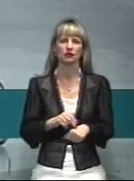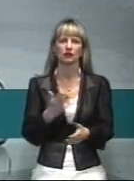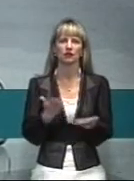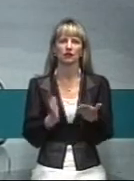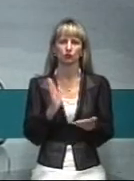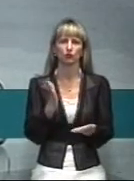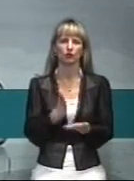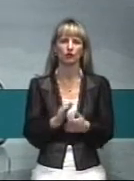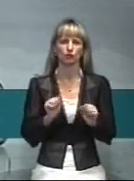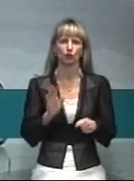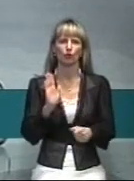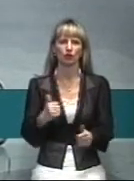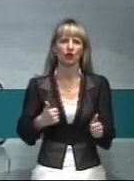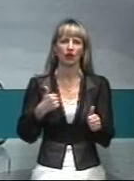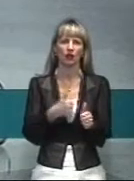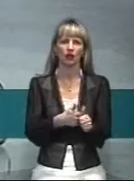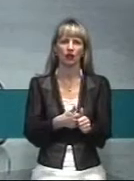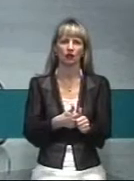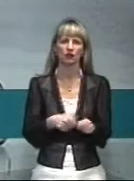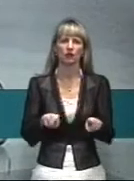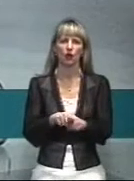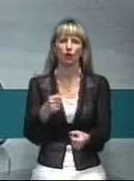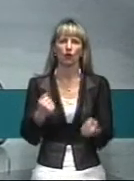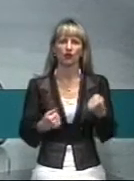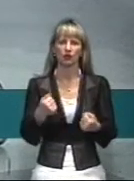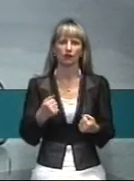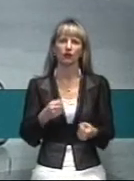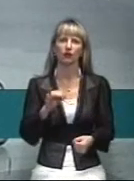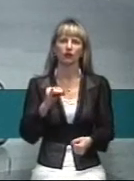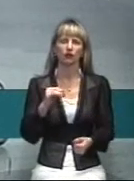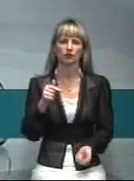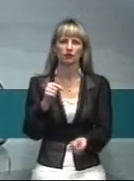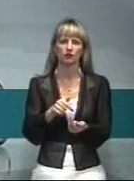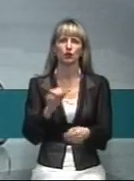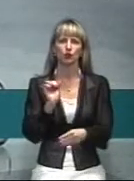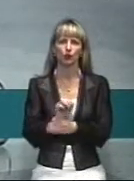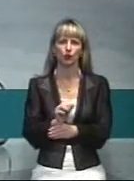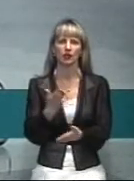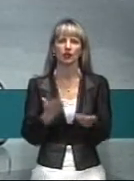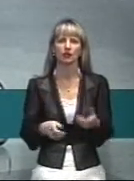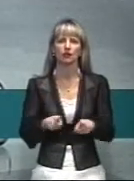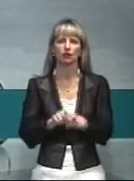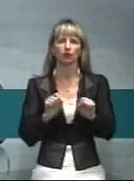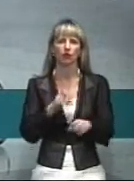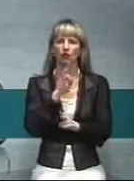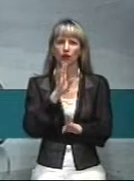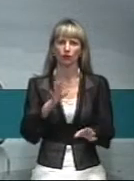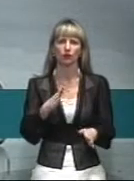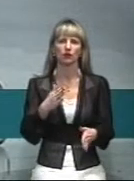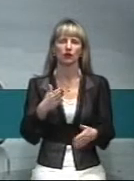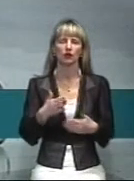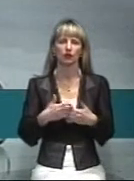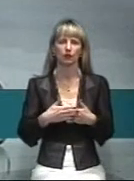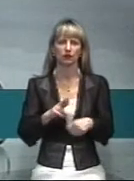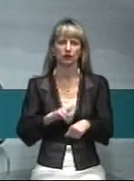змогу, він буде переслідувати таку автівку та, і, відповідно, зупинить. Якщо такої змоги не буде, до найближчого наряду